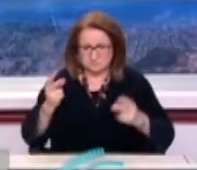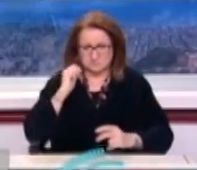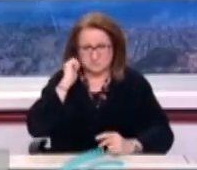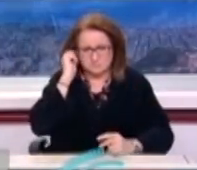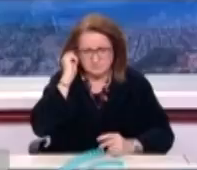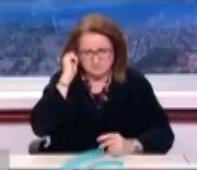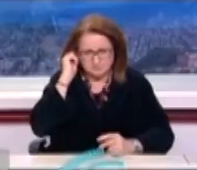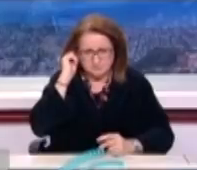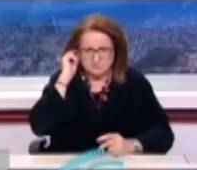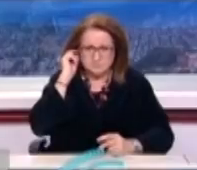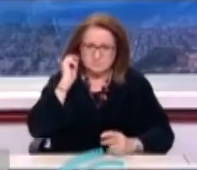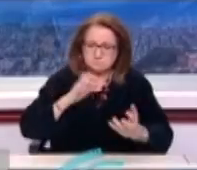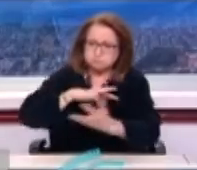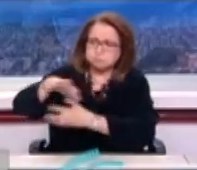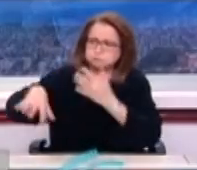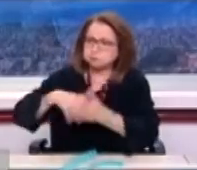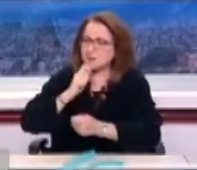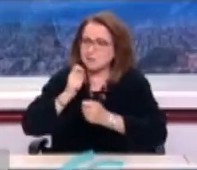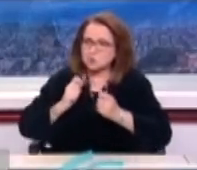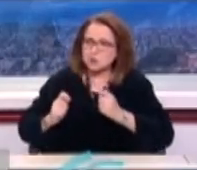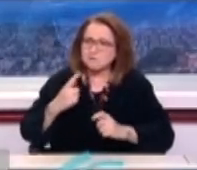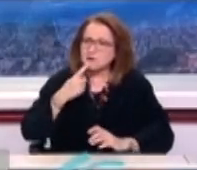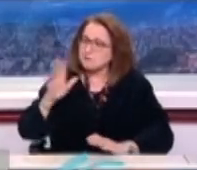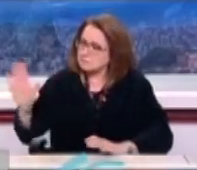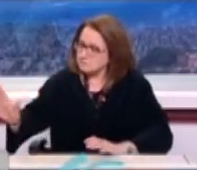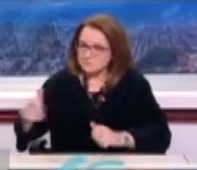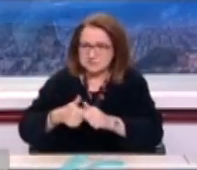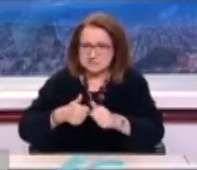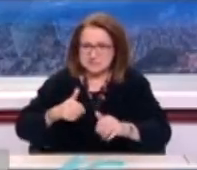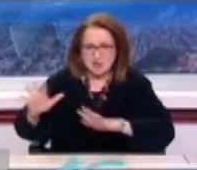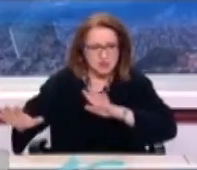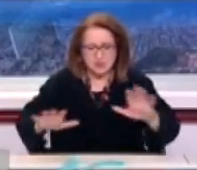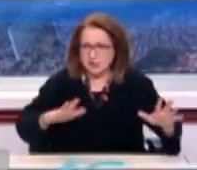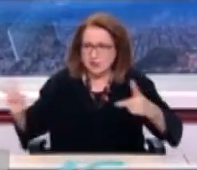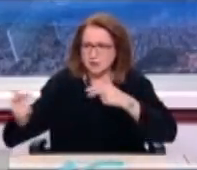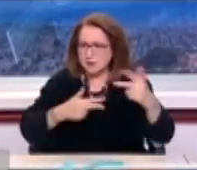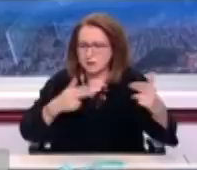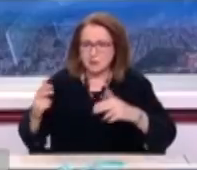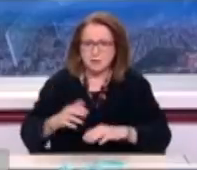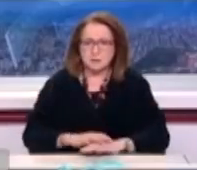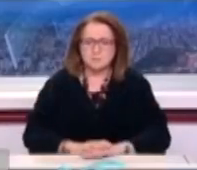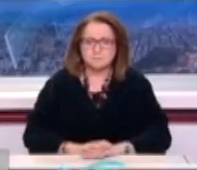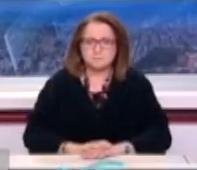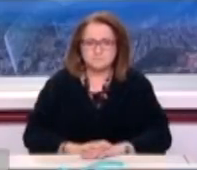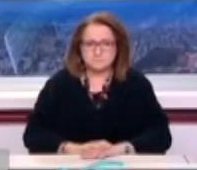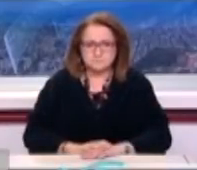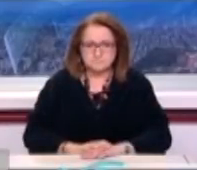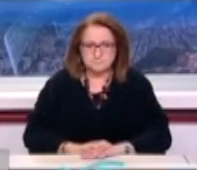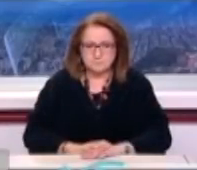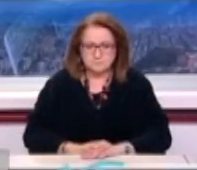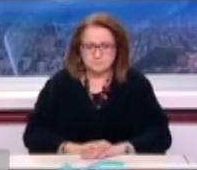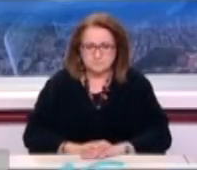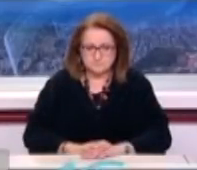τελευταία ερώτηση. Συγγνώμη. Αν θέλετε να περιμένετε, δεν ξέρω. Ναι, όχι, αφορά αυτό. Μπορώ να κάνω την